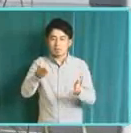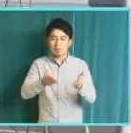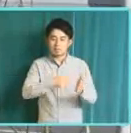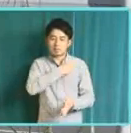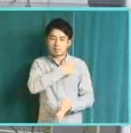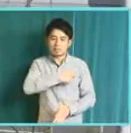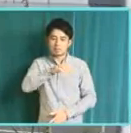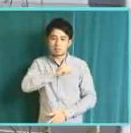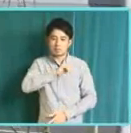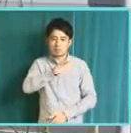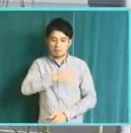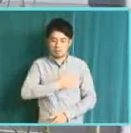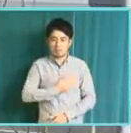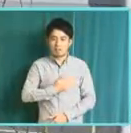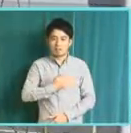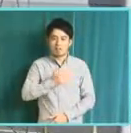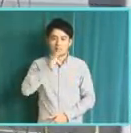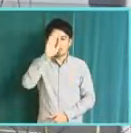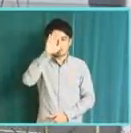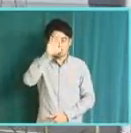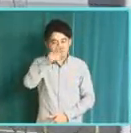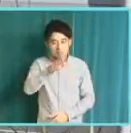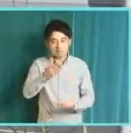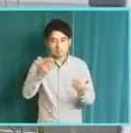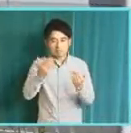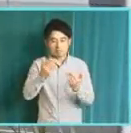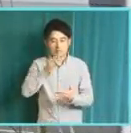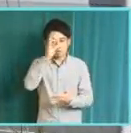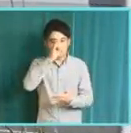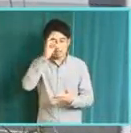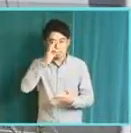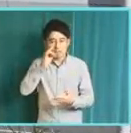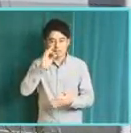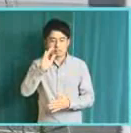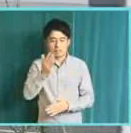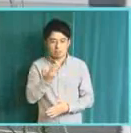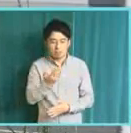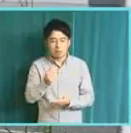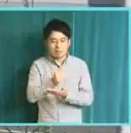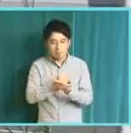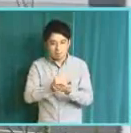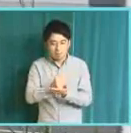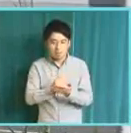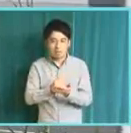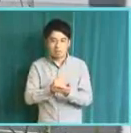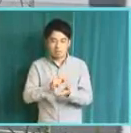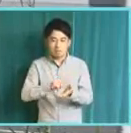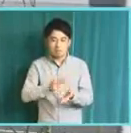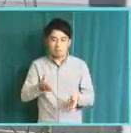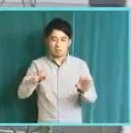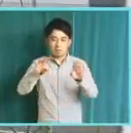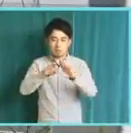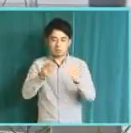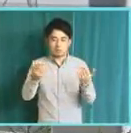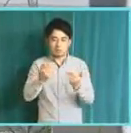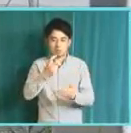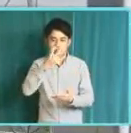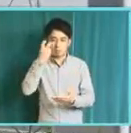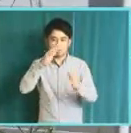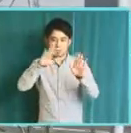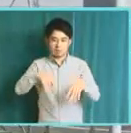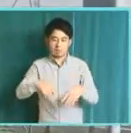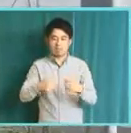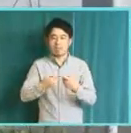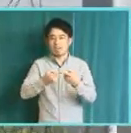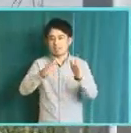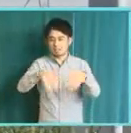後仕事を探していたんですけど、たまたま見つかったのがここの病院ということになります。 はい、